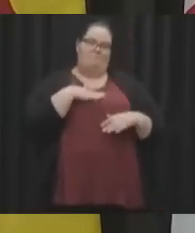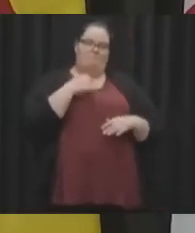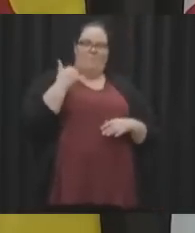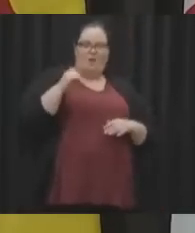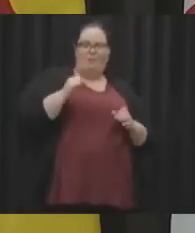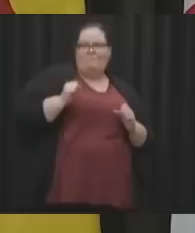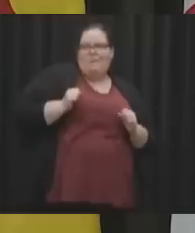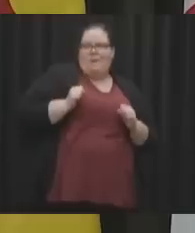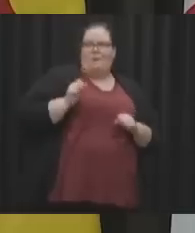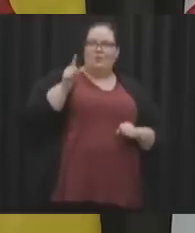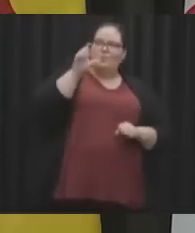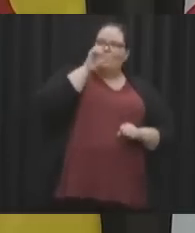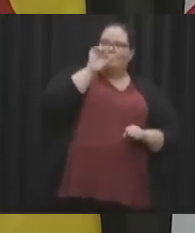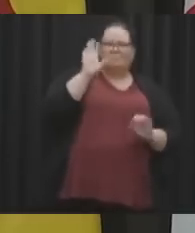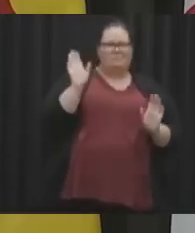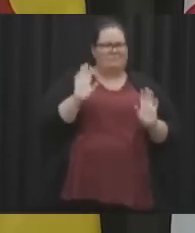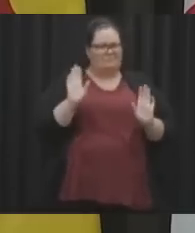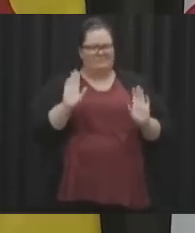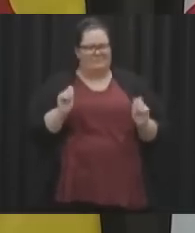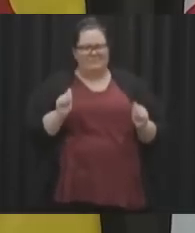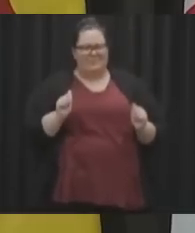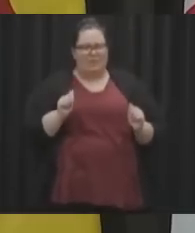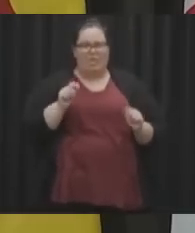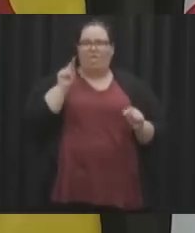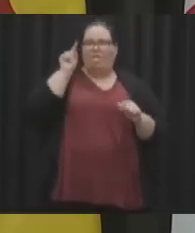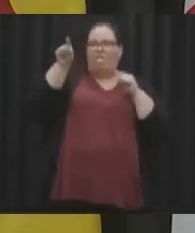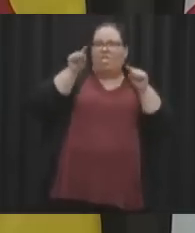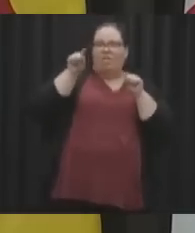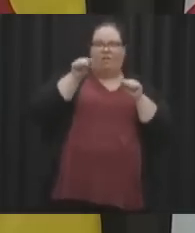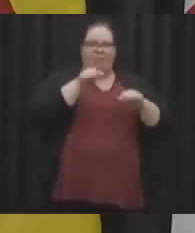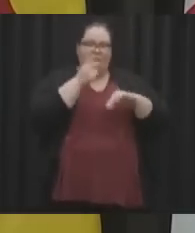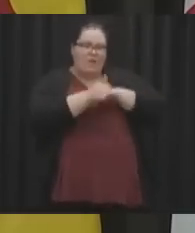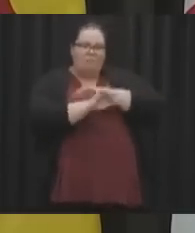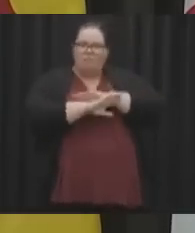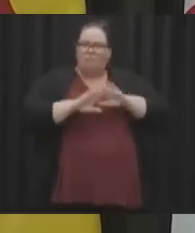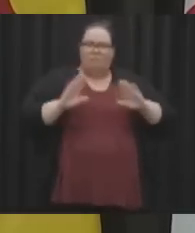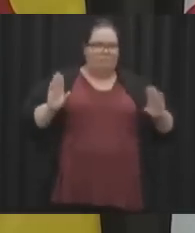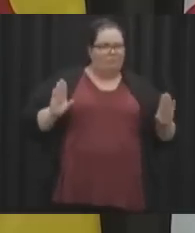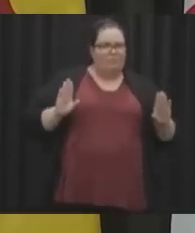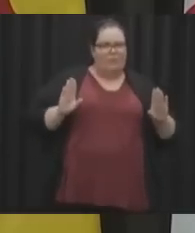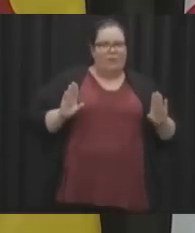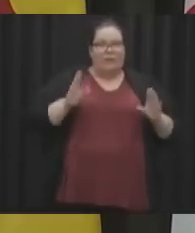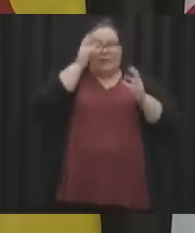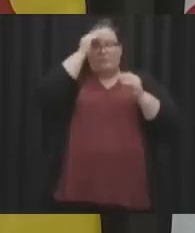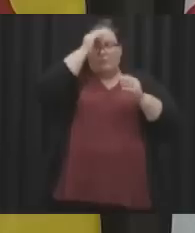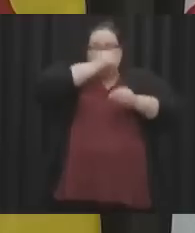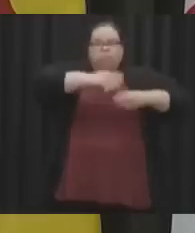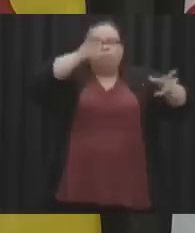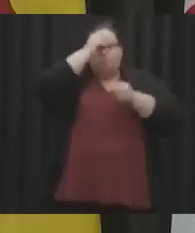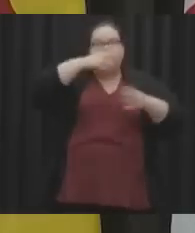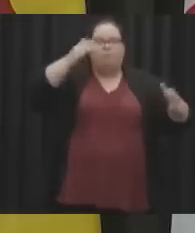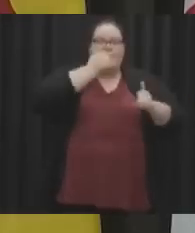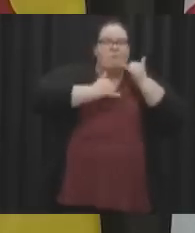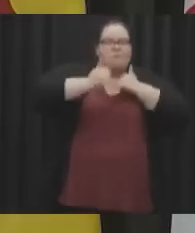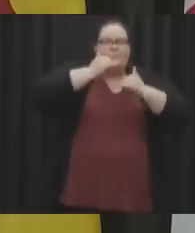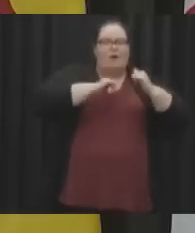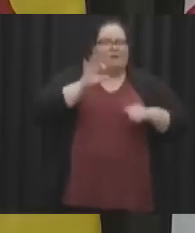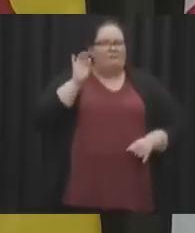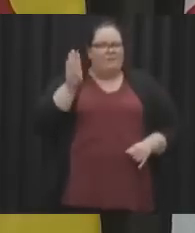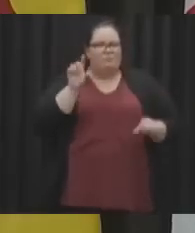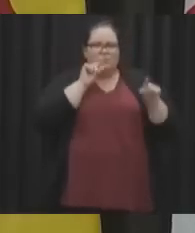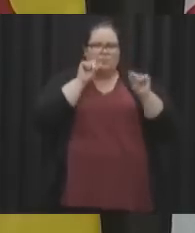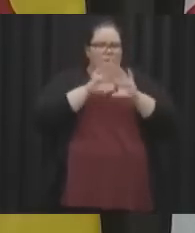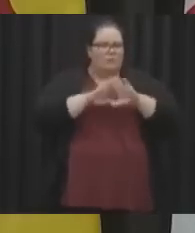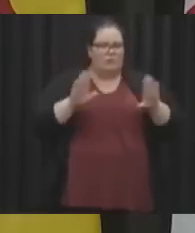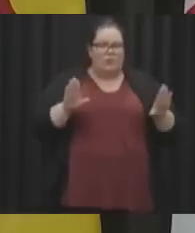Mon père avait un bateau quand j'étais jeune. C'était un beau bateau, mais il fallait que chaque année, il fait des réparations pour faire sûr qu'il n'y